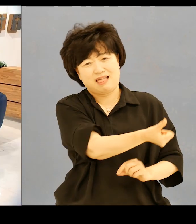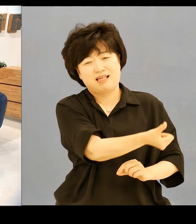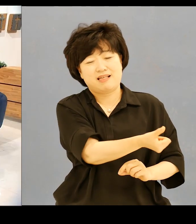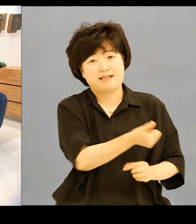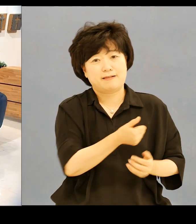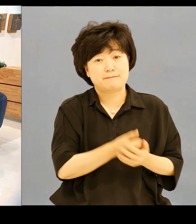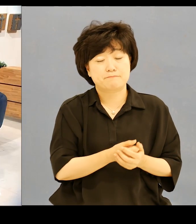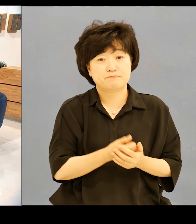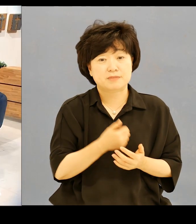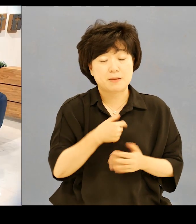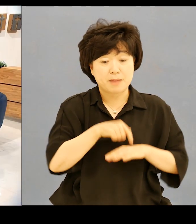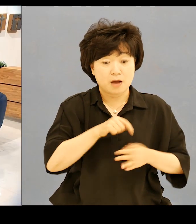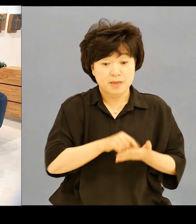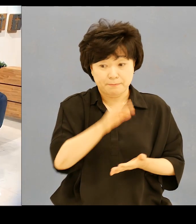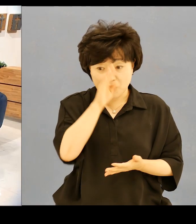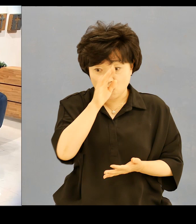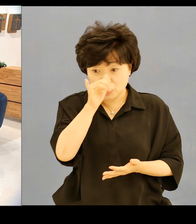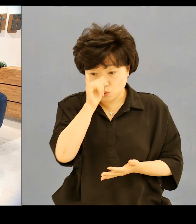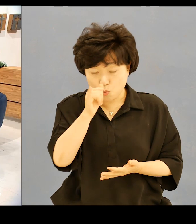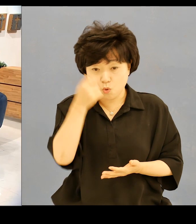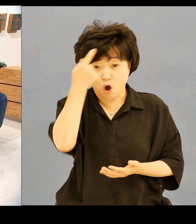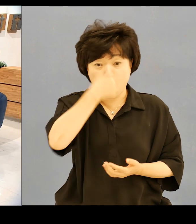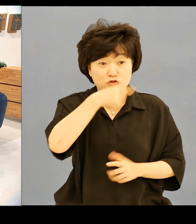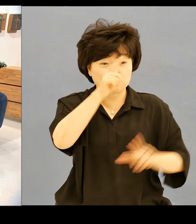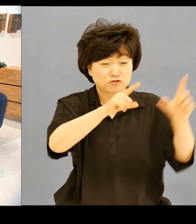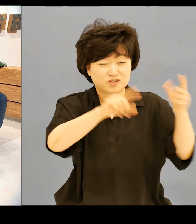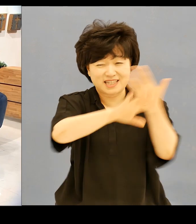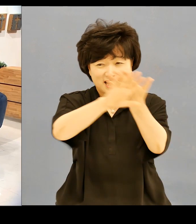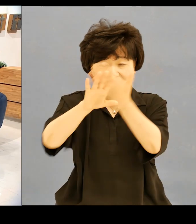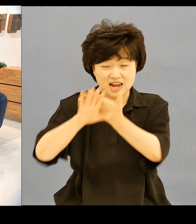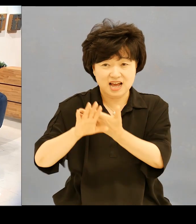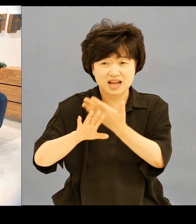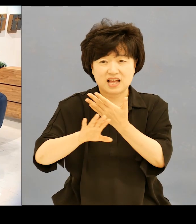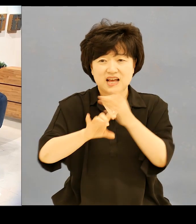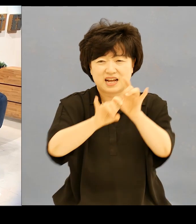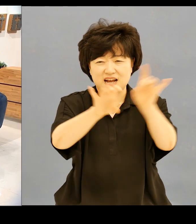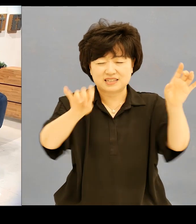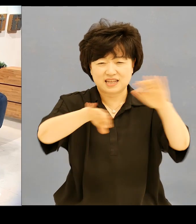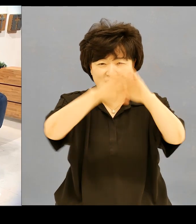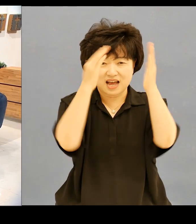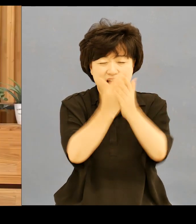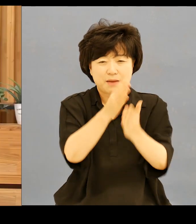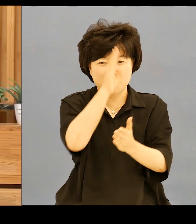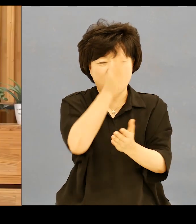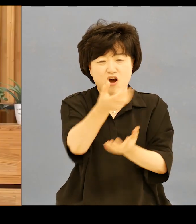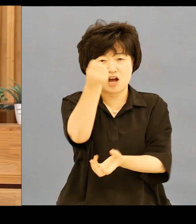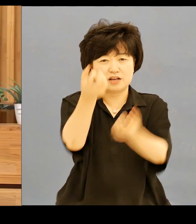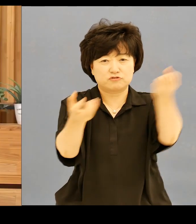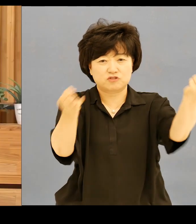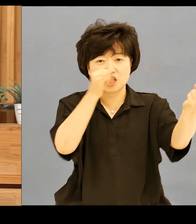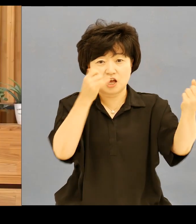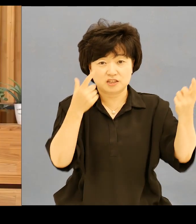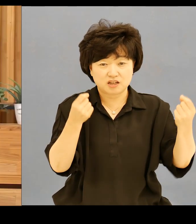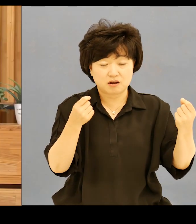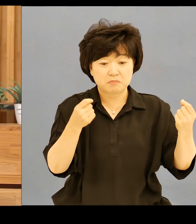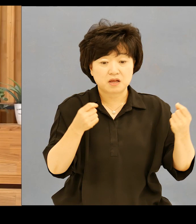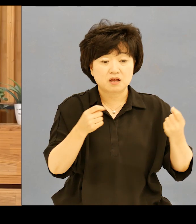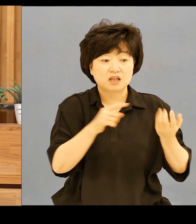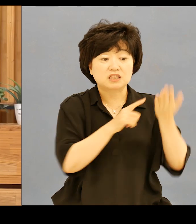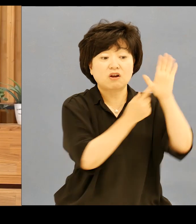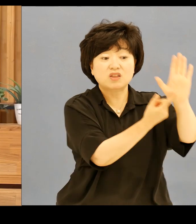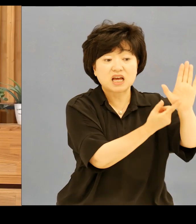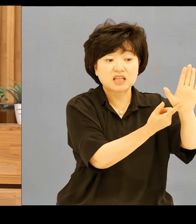다 우리 얼굴이 다르게 생겼듯이 각자 다른 질병들을 다 가지고 살 거라고 생각이 들어요. 그것이 어떤 형태로